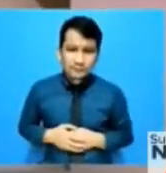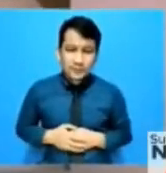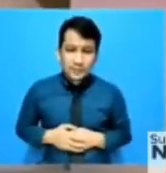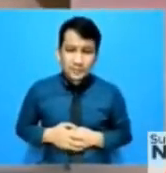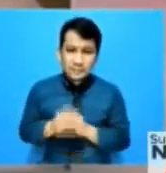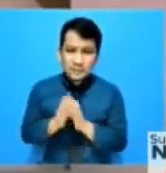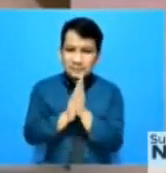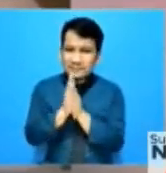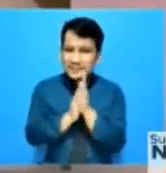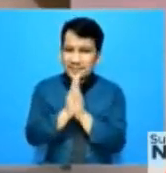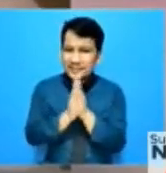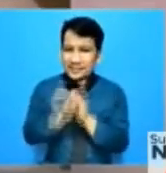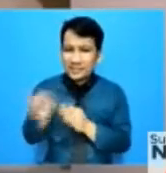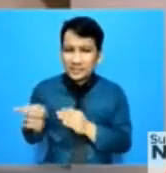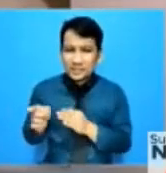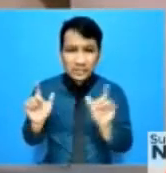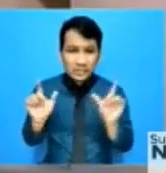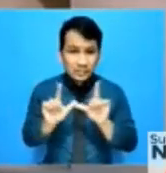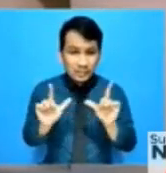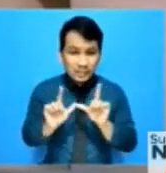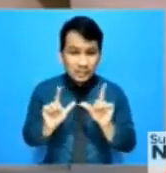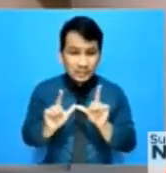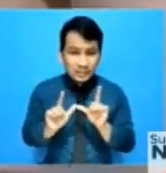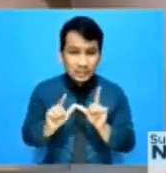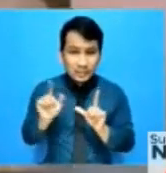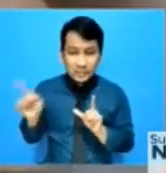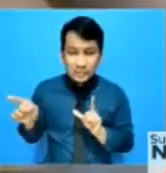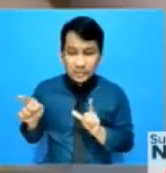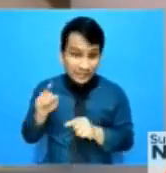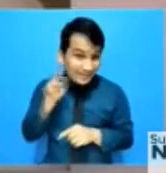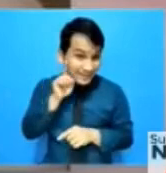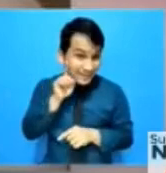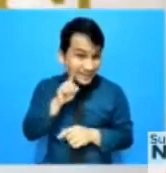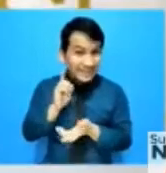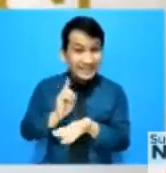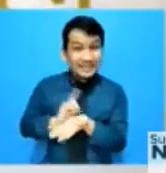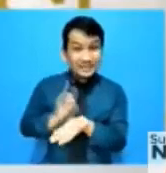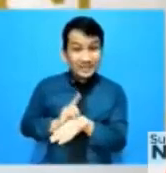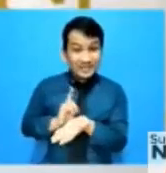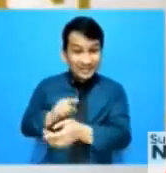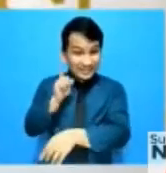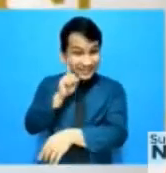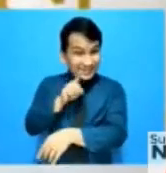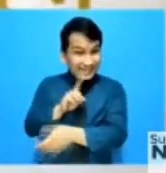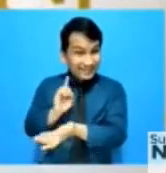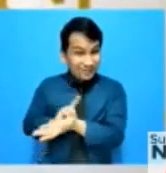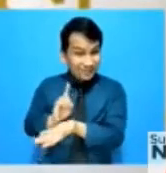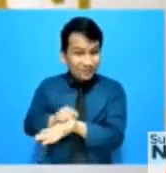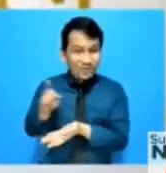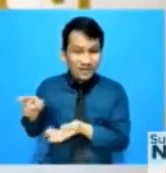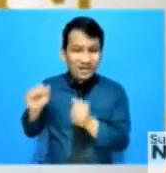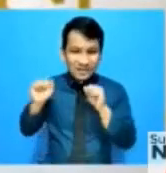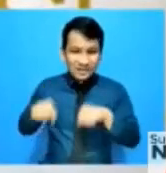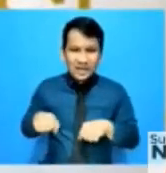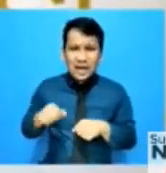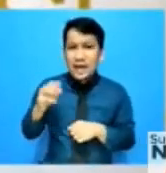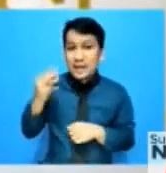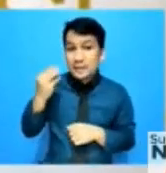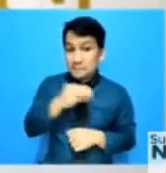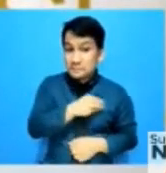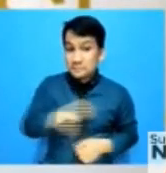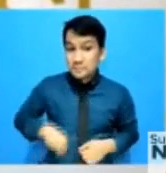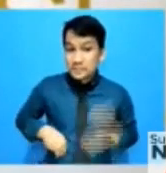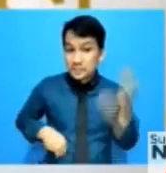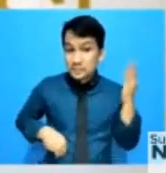excited at proud Pinayang licensed esthetician na si Olivia Quido. Siya lang naman ang official skincare expert ng Miss Universe